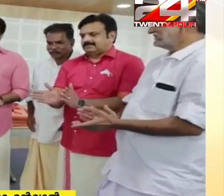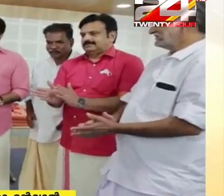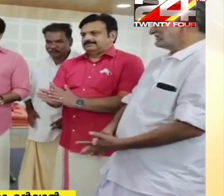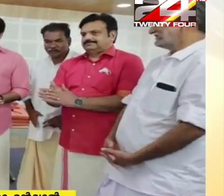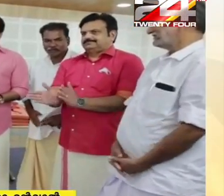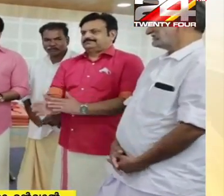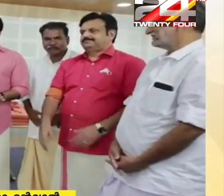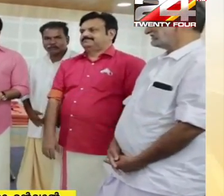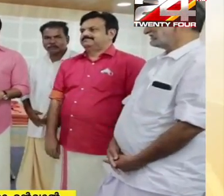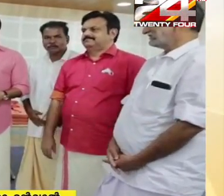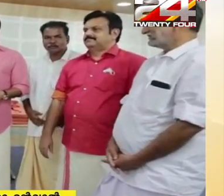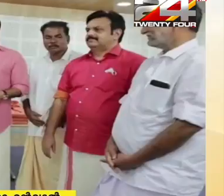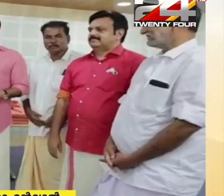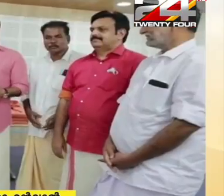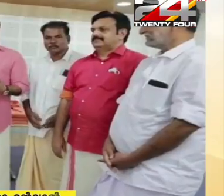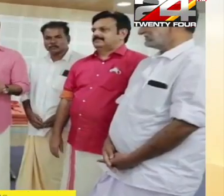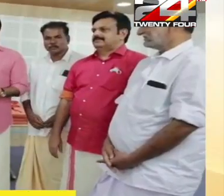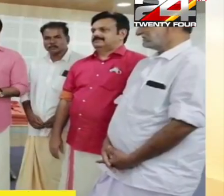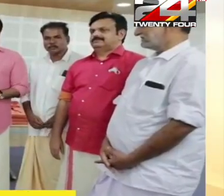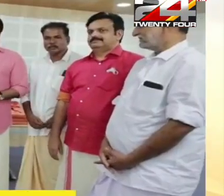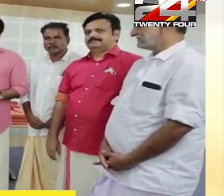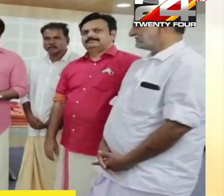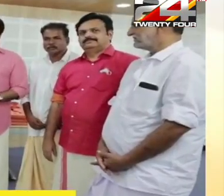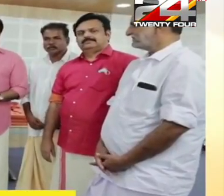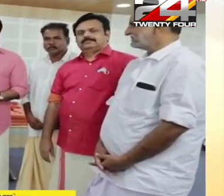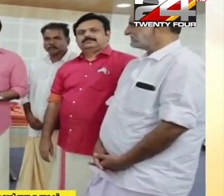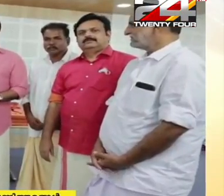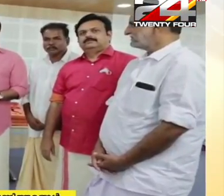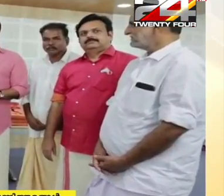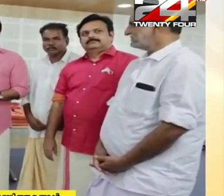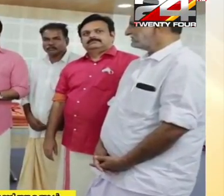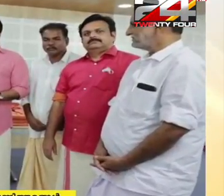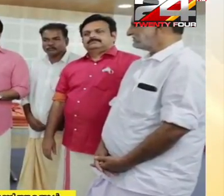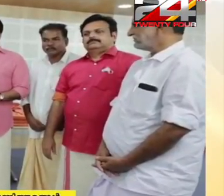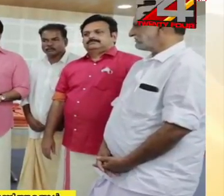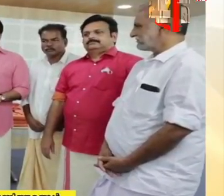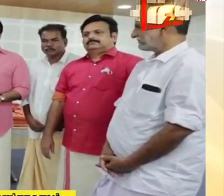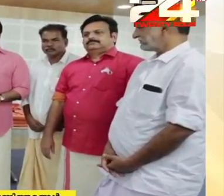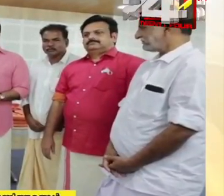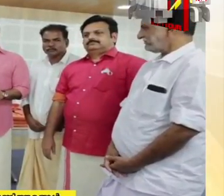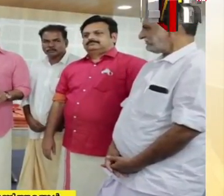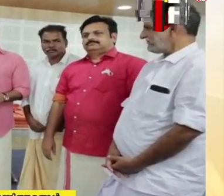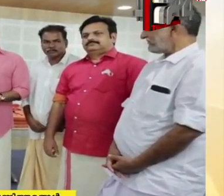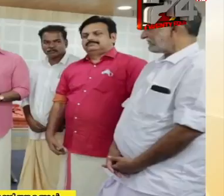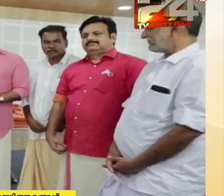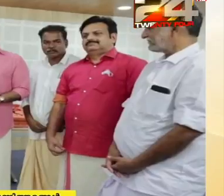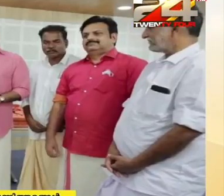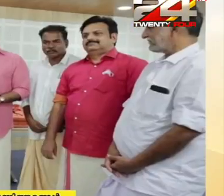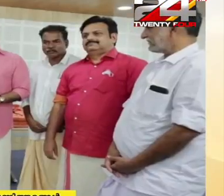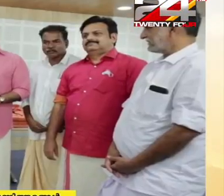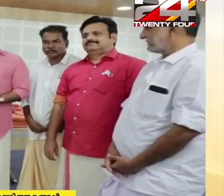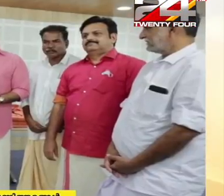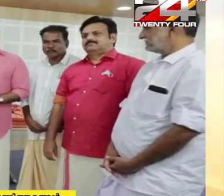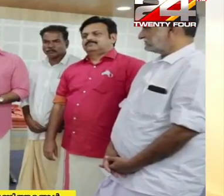ആളുകൾ തീർച്ചയായിട്ടും ഇത് നെഞ്ചോട് ചേർക്കുമെന്ന് ഞാൻ പ്രതീക്ഷിക്കുന്നു. അദ്ദേഹം പറഞ്ഞ പോലെ ഈ ഒരു പാൻഡമിക് ഈ